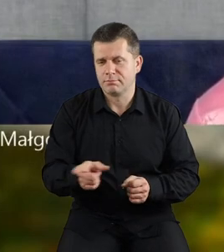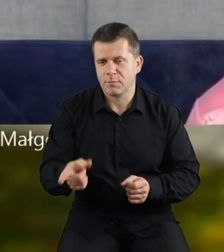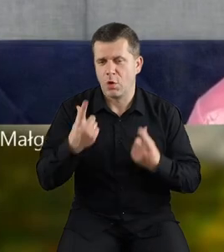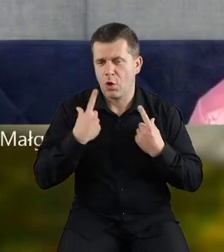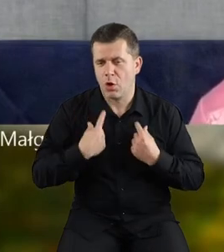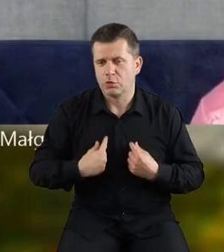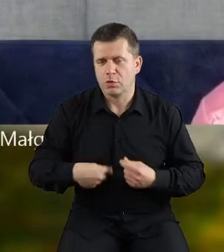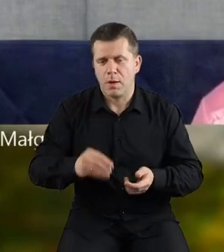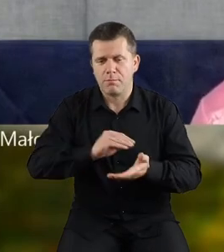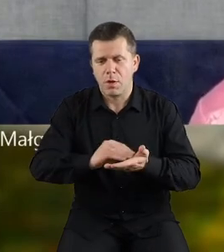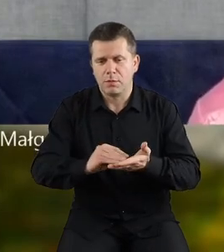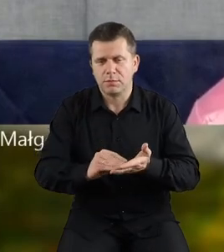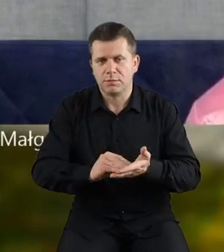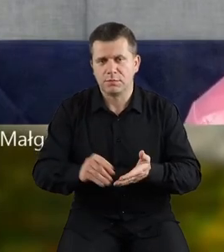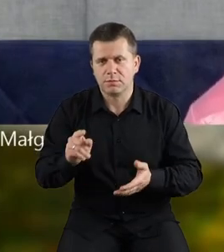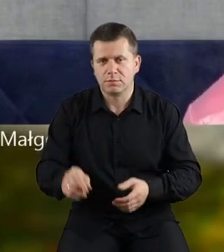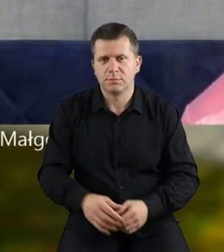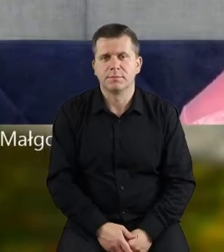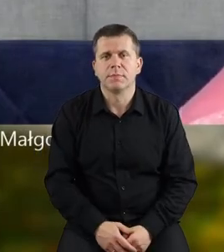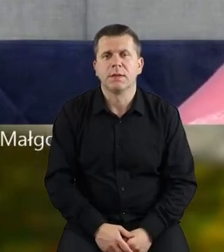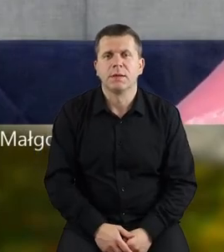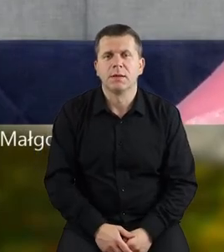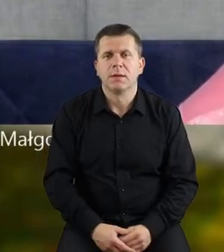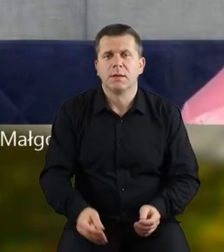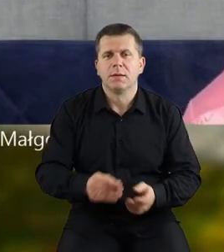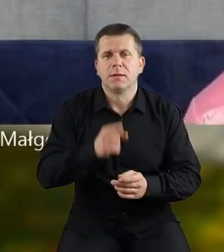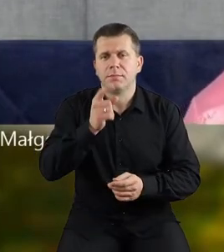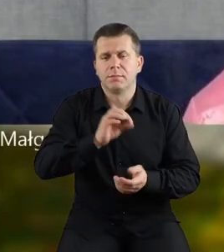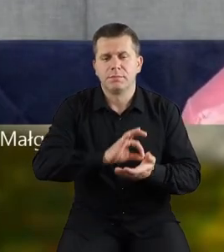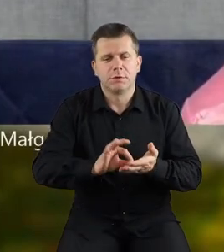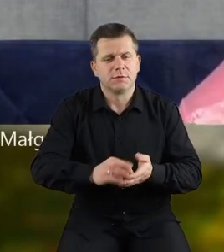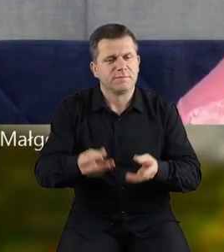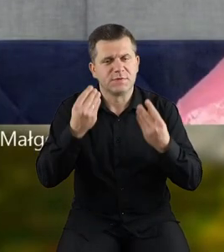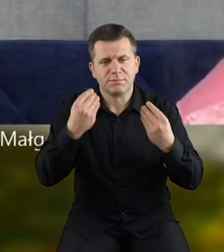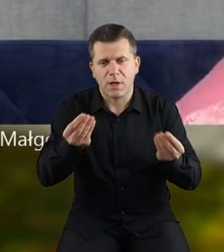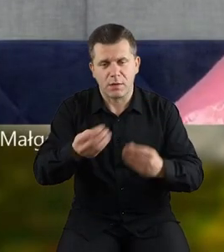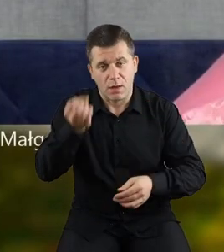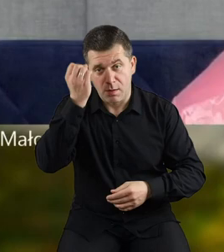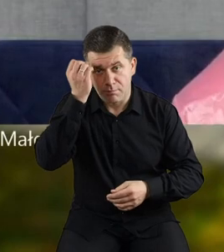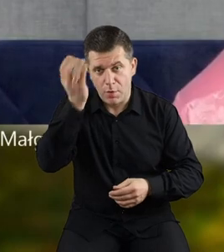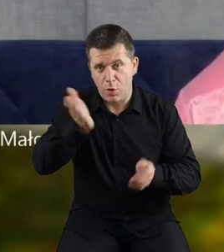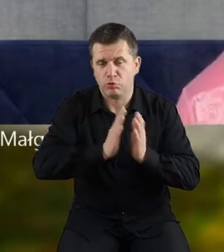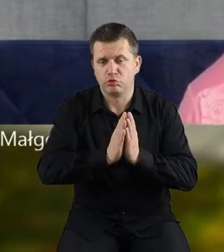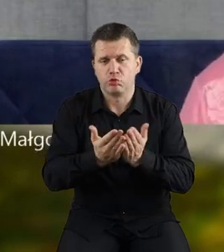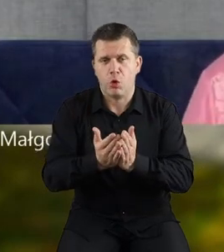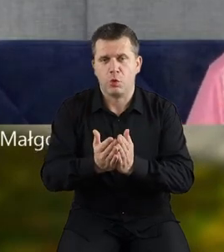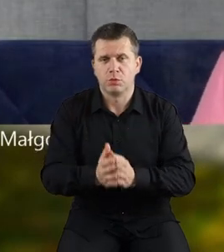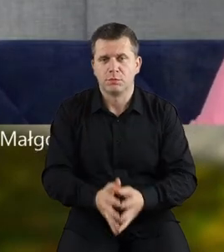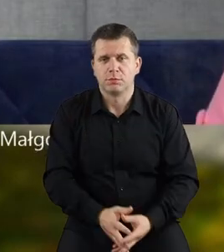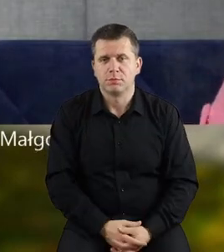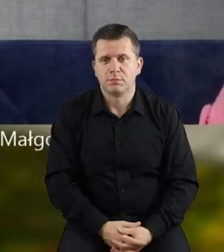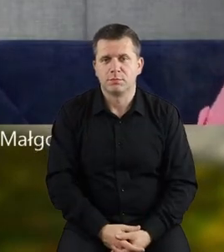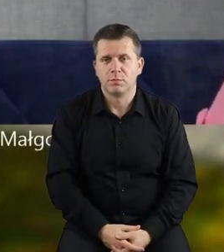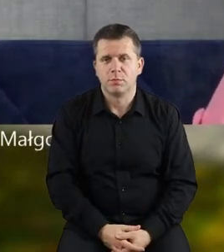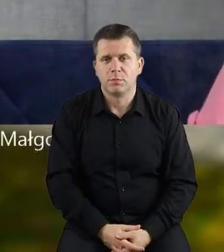Komplement od osoby, która się podpisała, Cassidy Chen. Pisze pani wspaniałe, mądre książki.